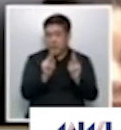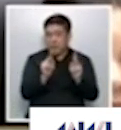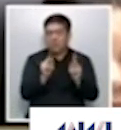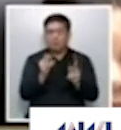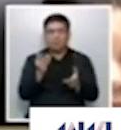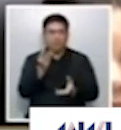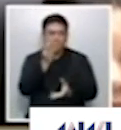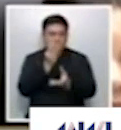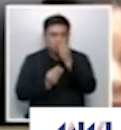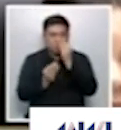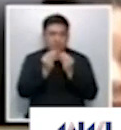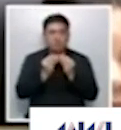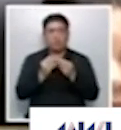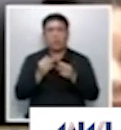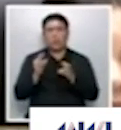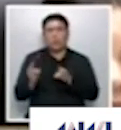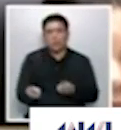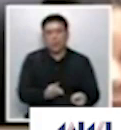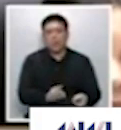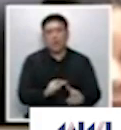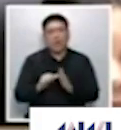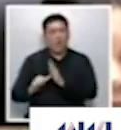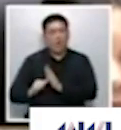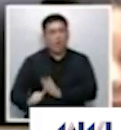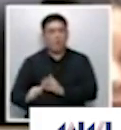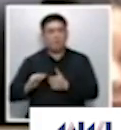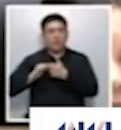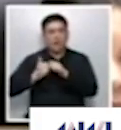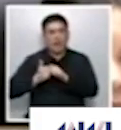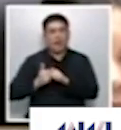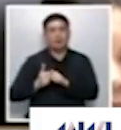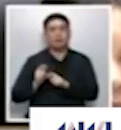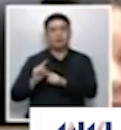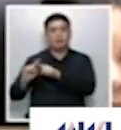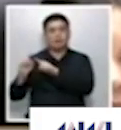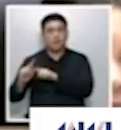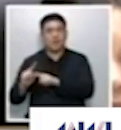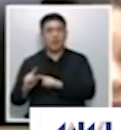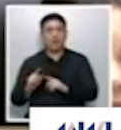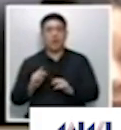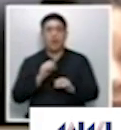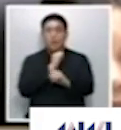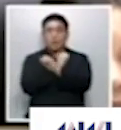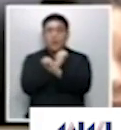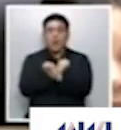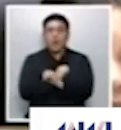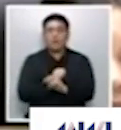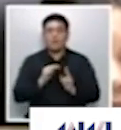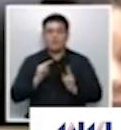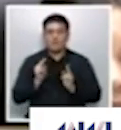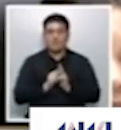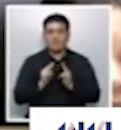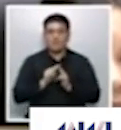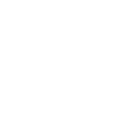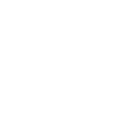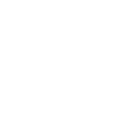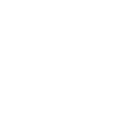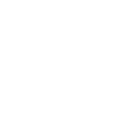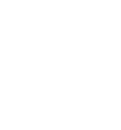ศึกษาหาทางป้องกันและแก้ไขการข่มขืนกระทำชำเราขอบคุณครับ